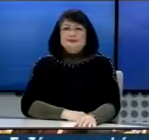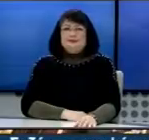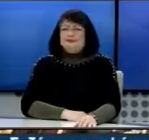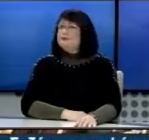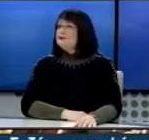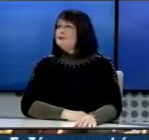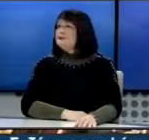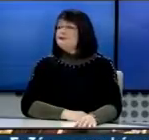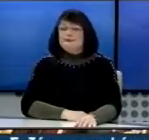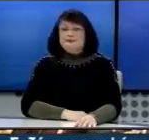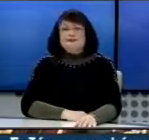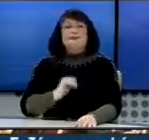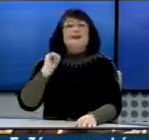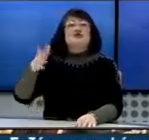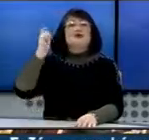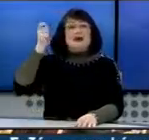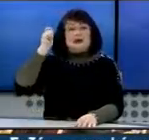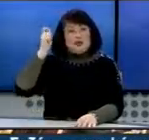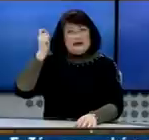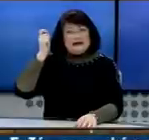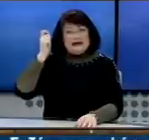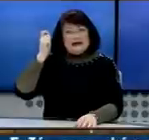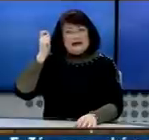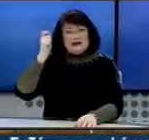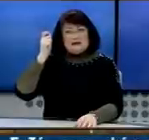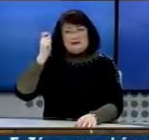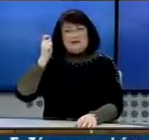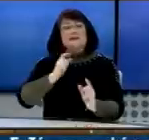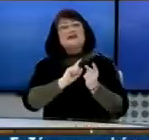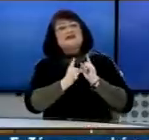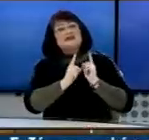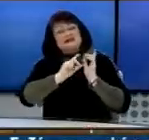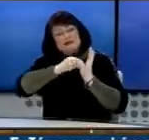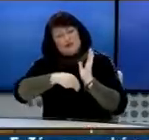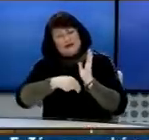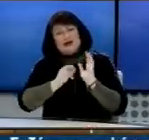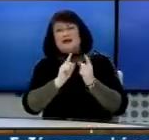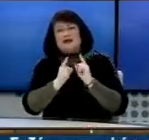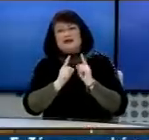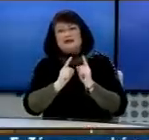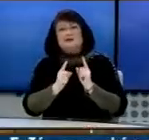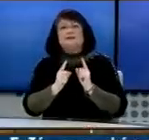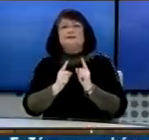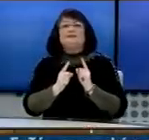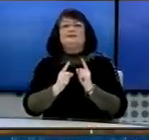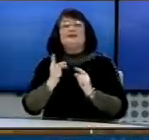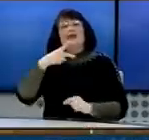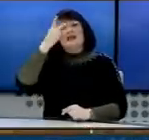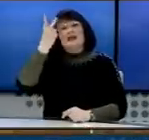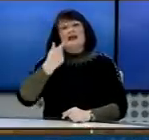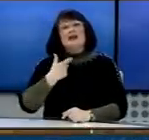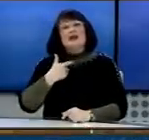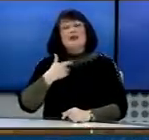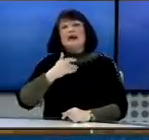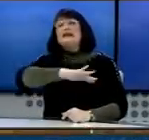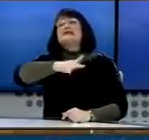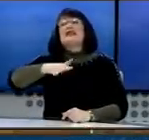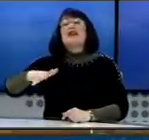Η εξωτερική μας πολιτική συνάπτει συμφωνίες που κατοχυρώνουν τα δικαιώματά μας στη